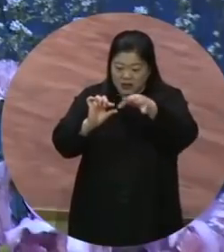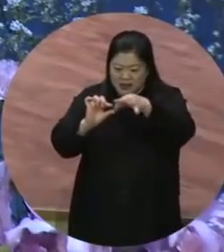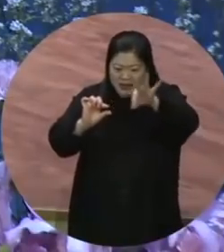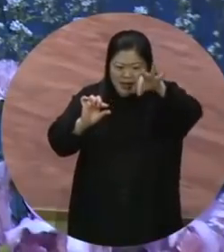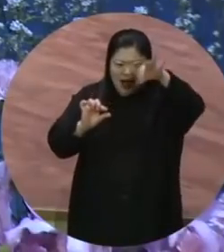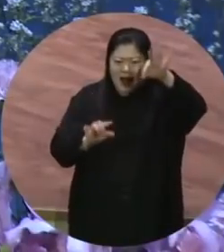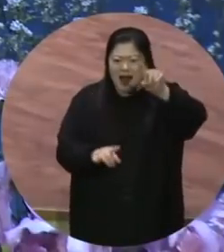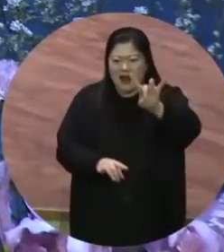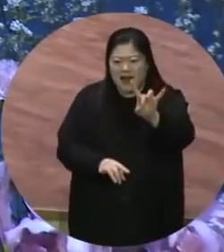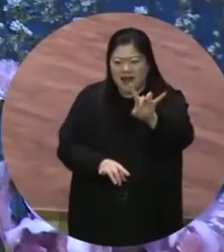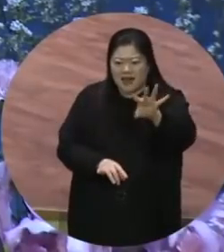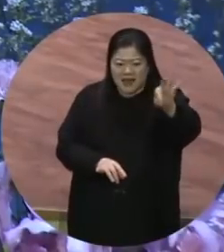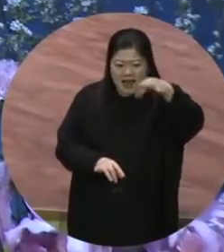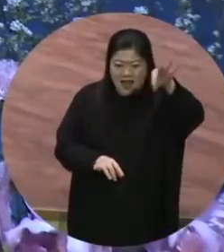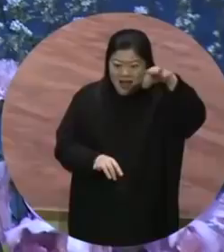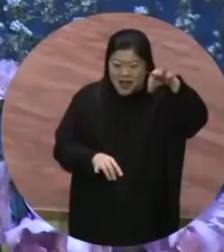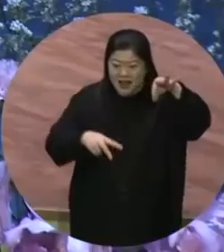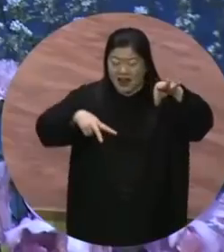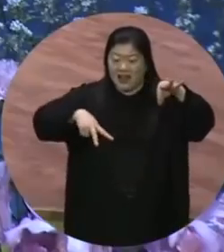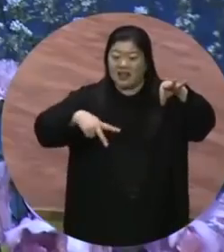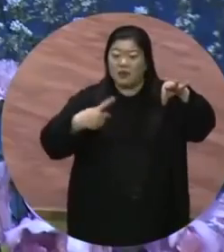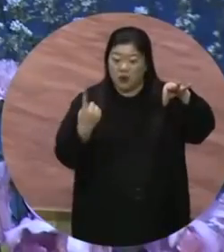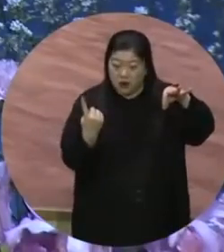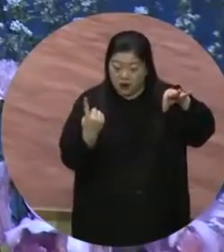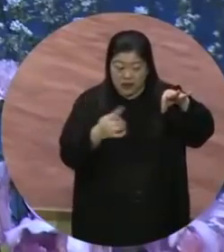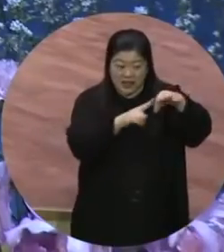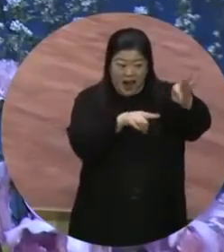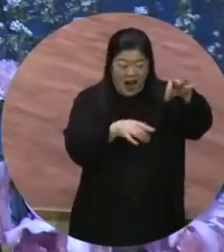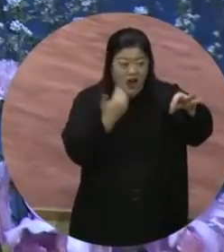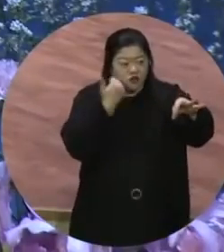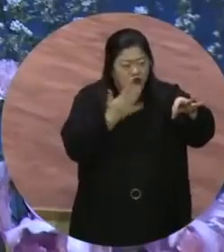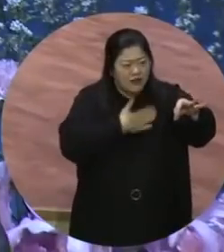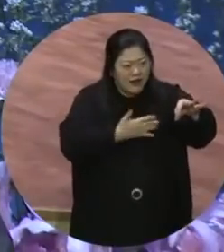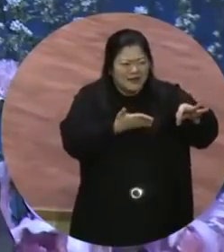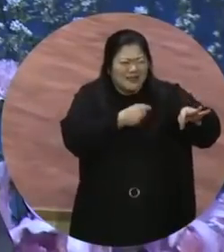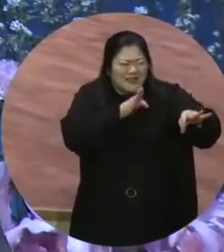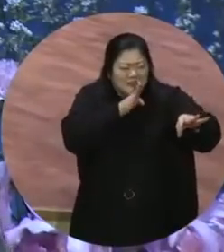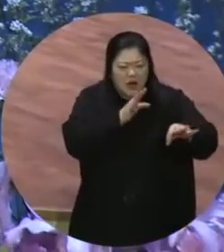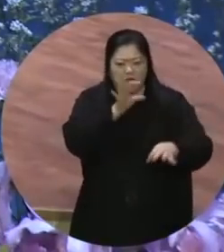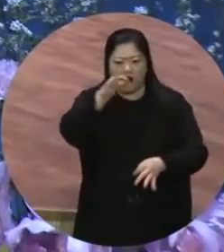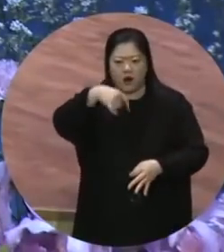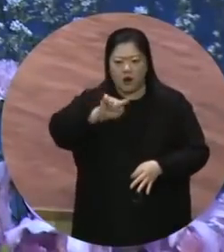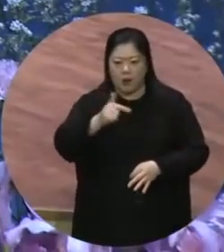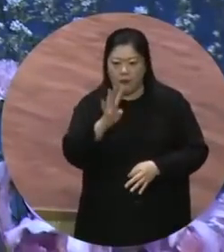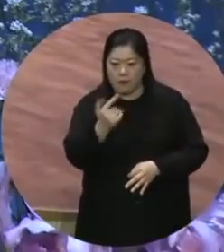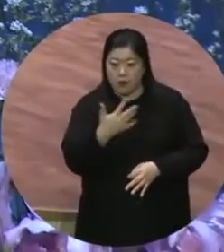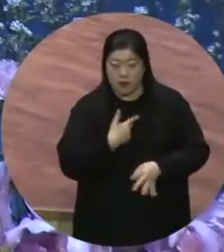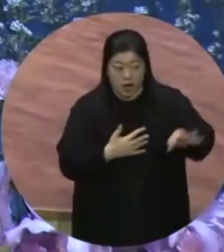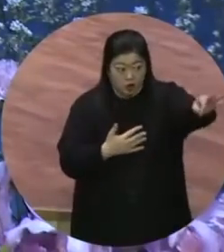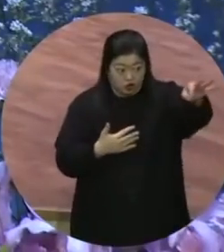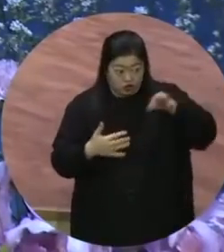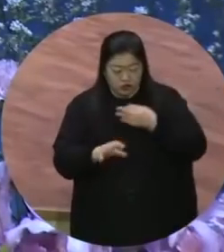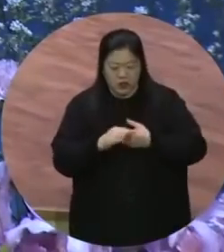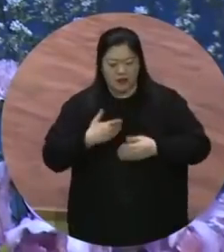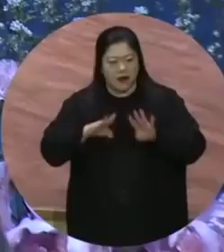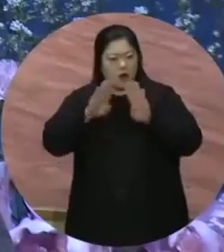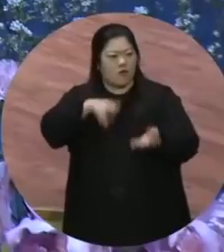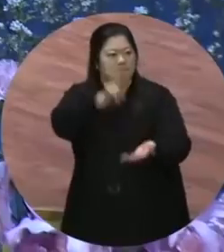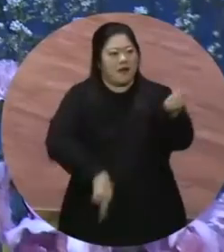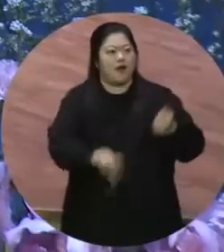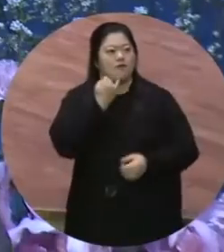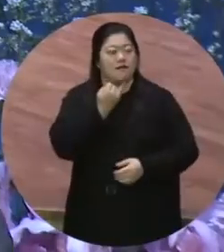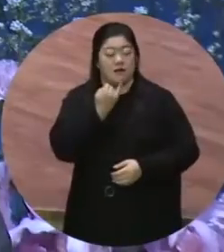이 대형 박물관과 바꾸겠다 할 정도로 로마서 한 장 한 장